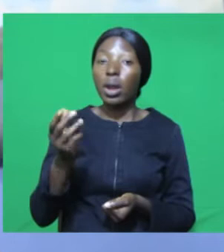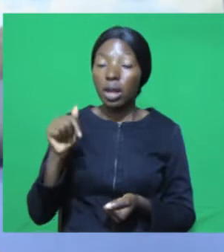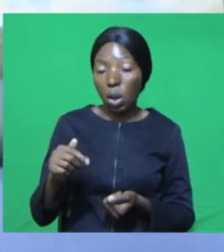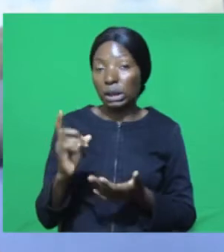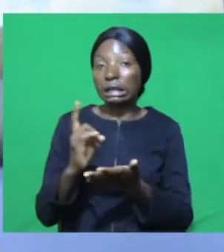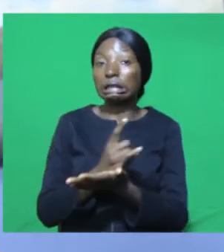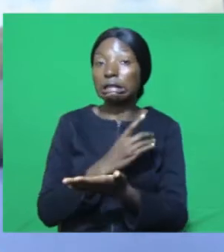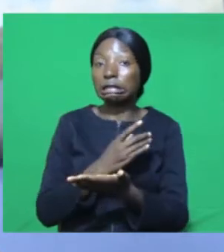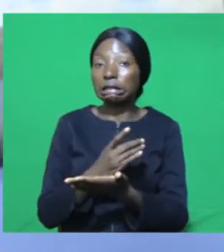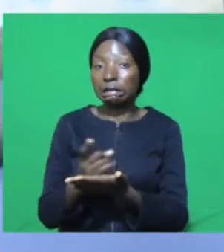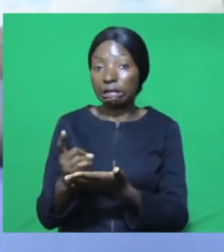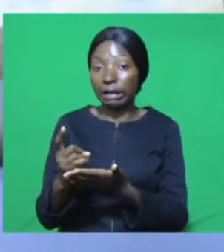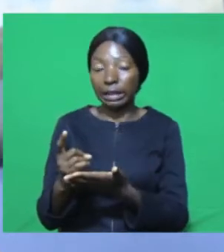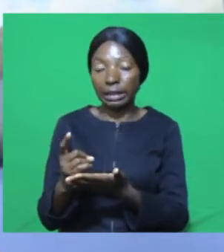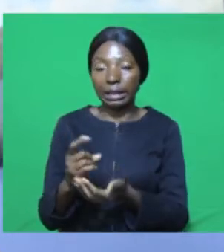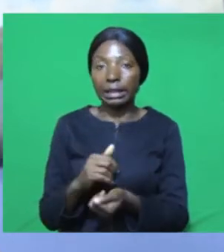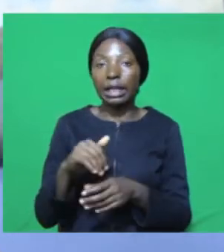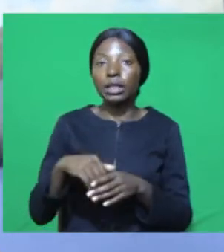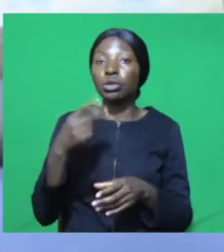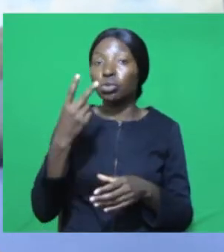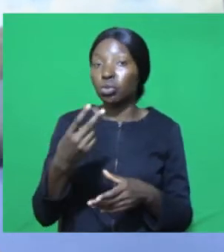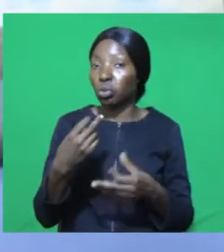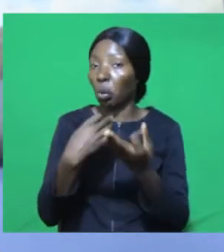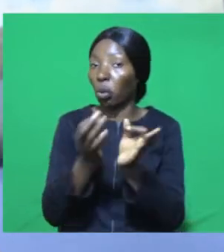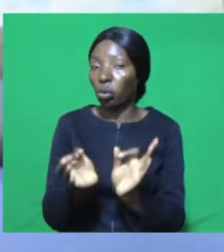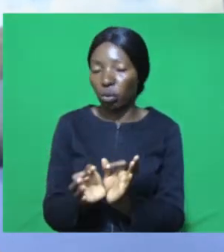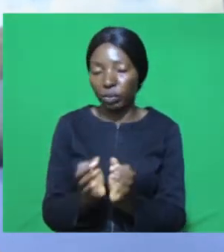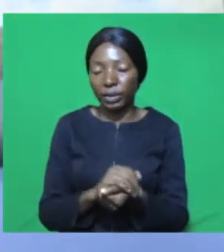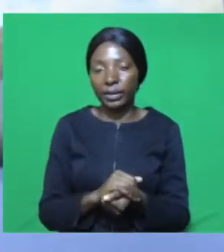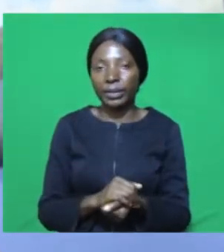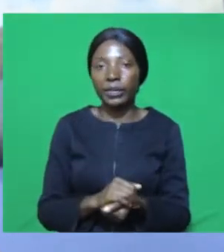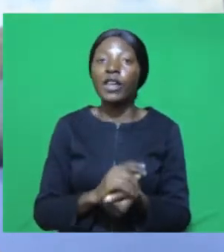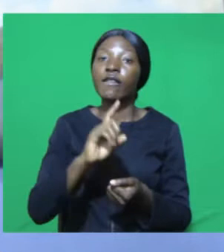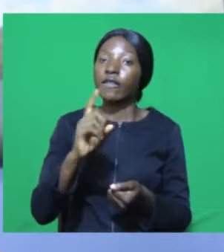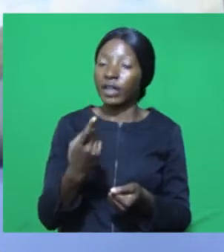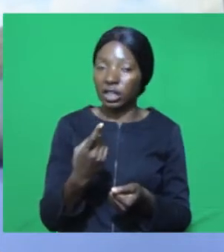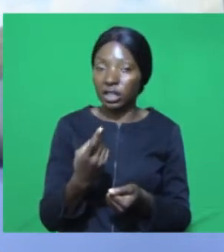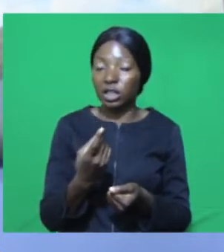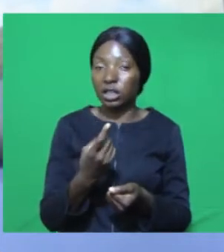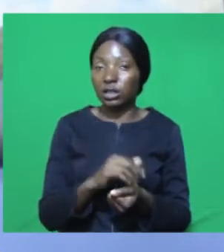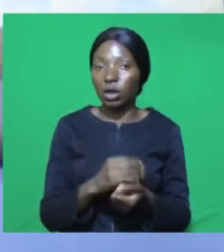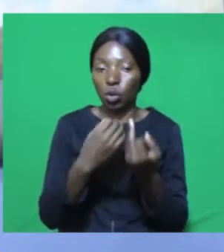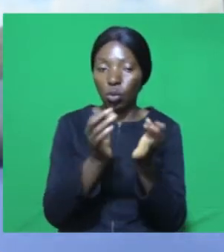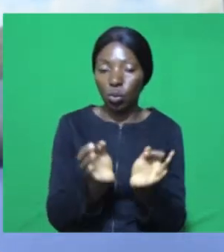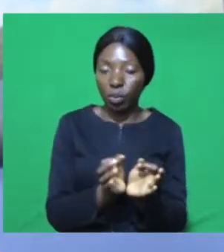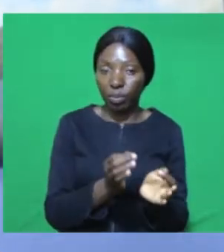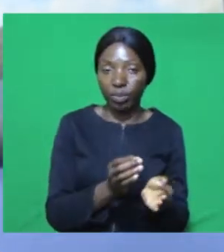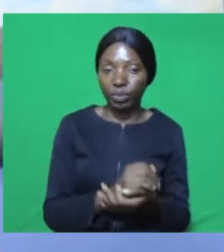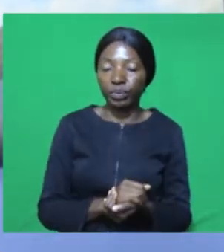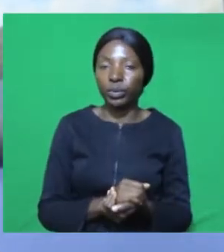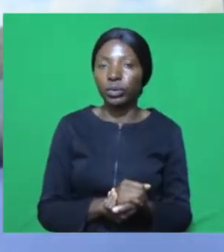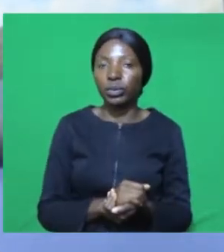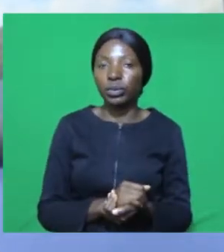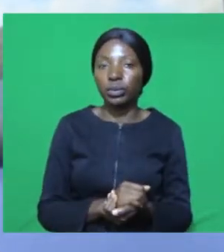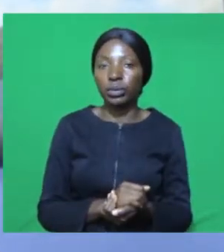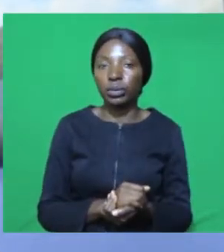Yakamurwa kuiswa muzvikamu zvingaita zviviri. Okay. Chikamu chekutanga ari